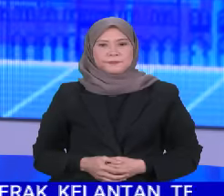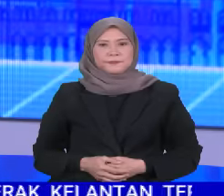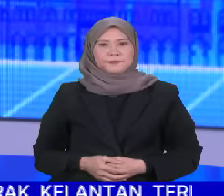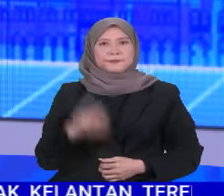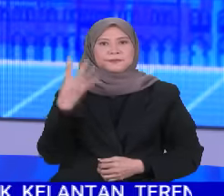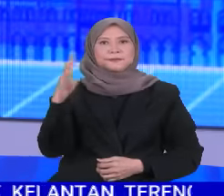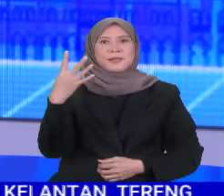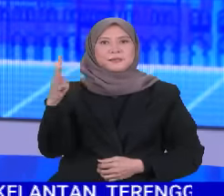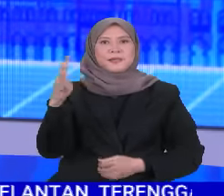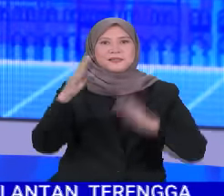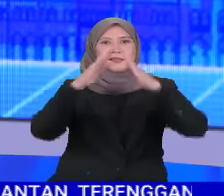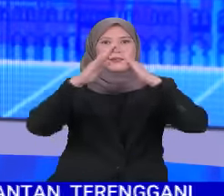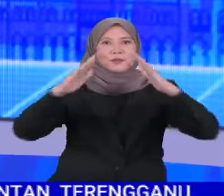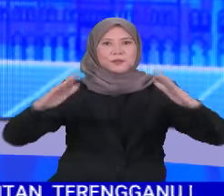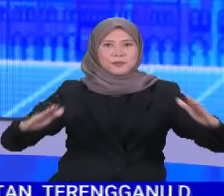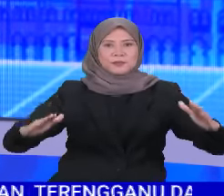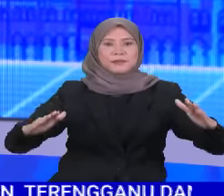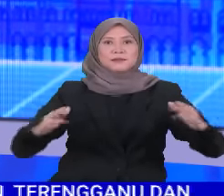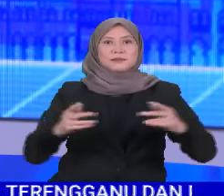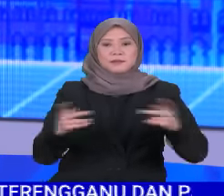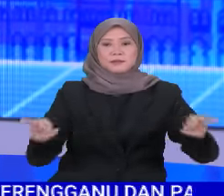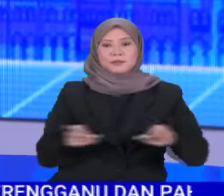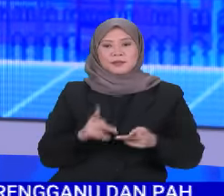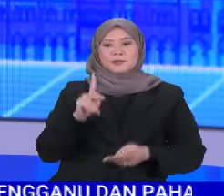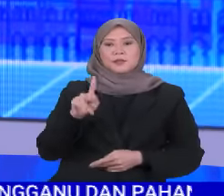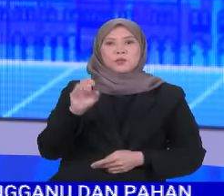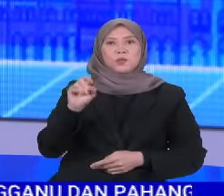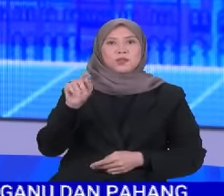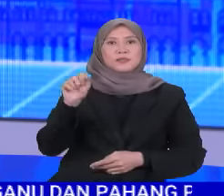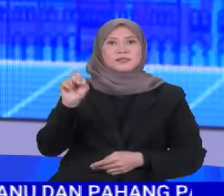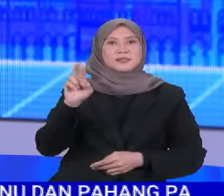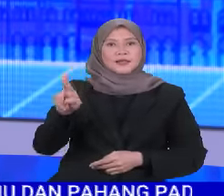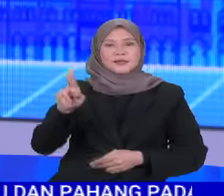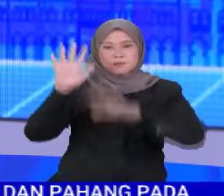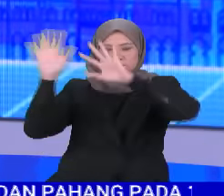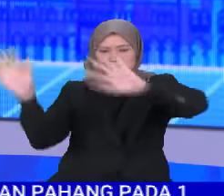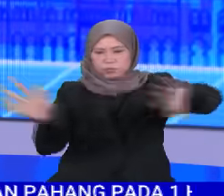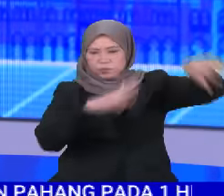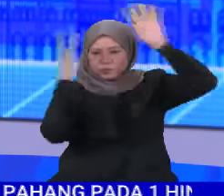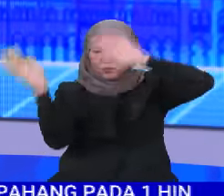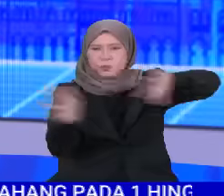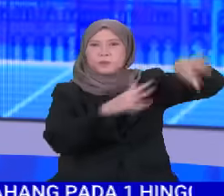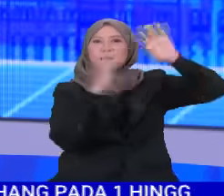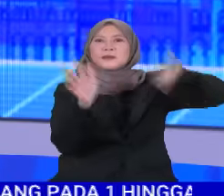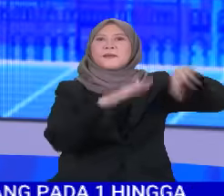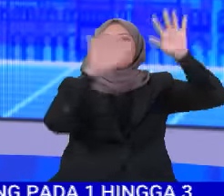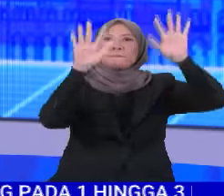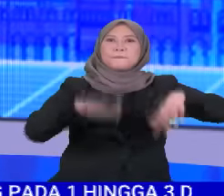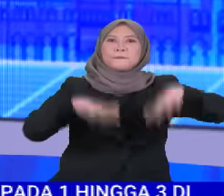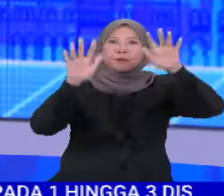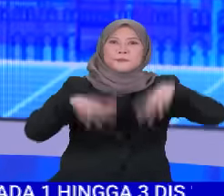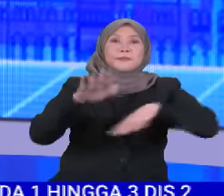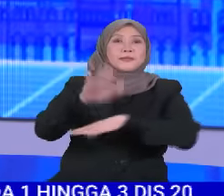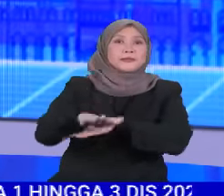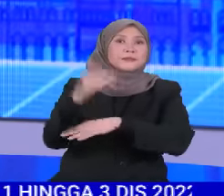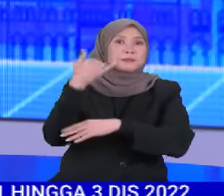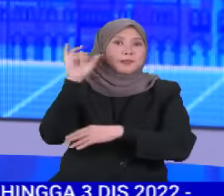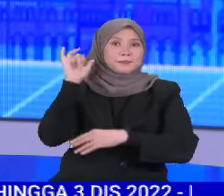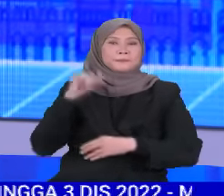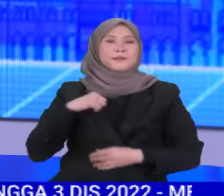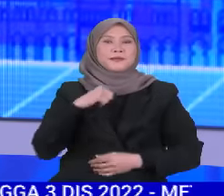14 buah rumah di sekitar daerah kontestar rusak selepas di lantai ribut beserta hujan lebat bertahan semalam ahli